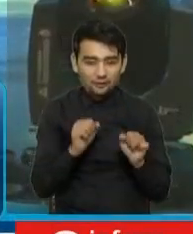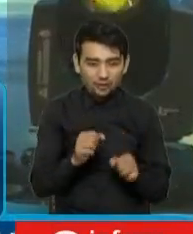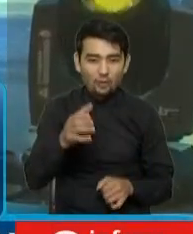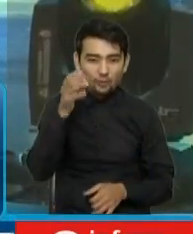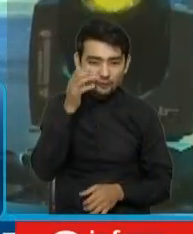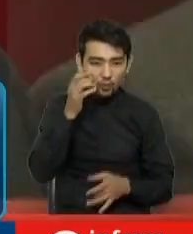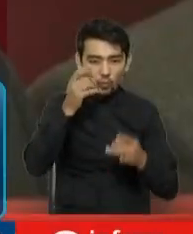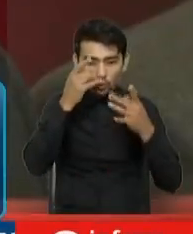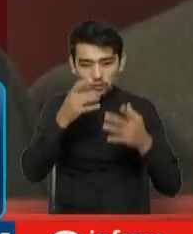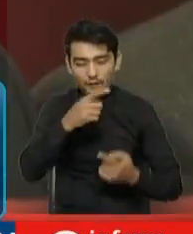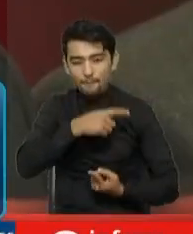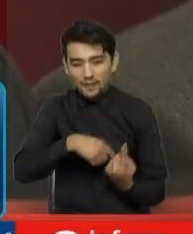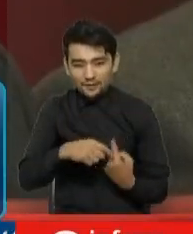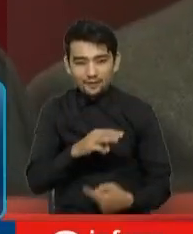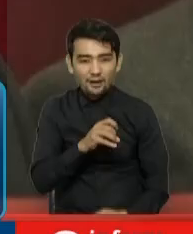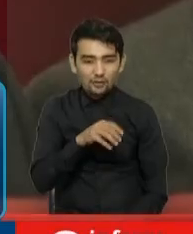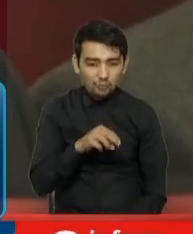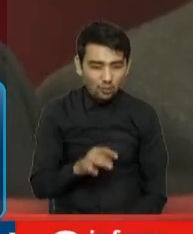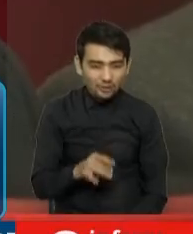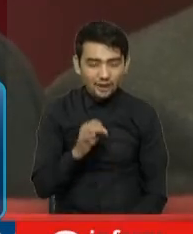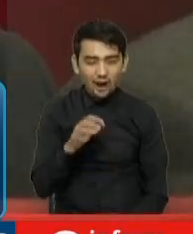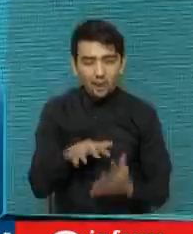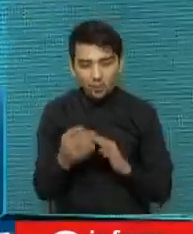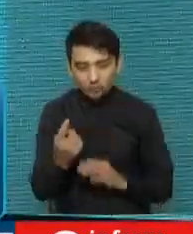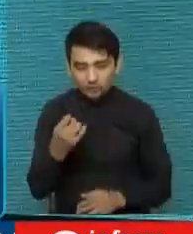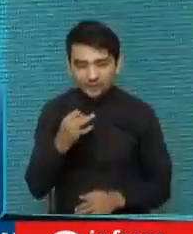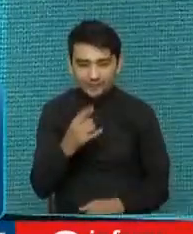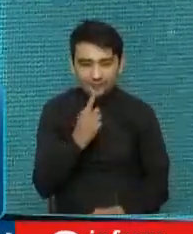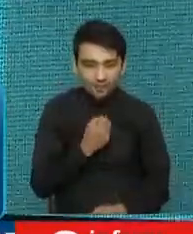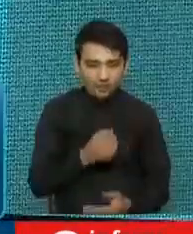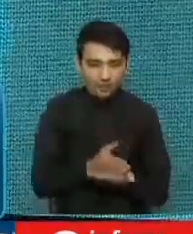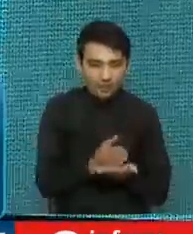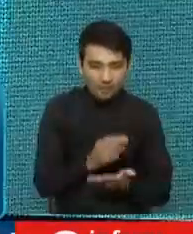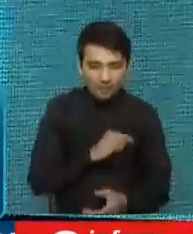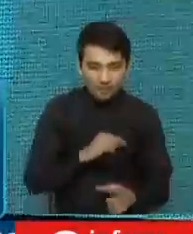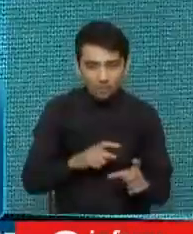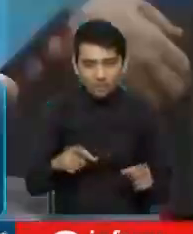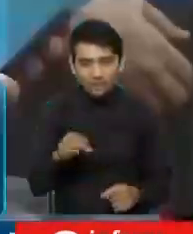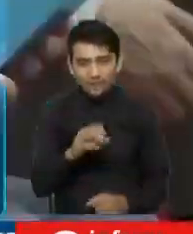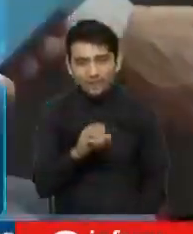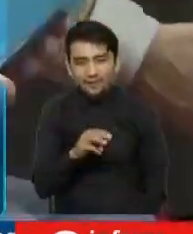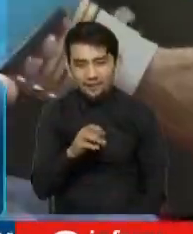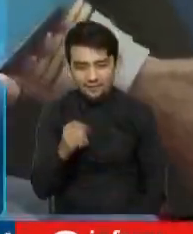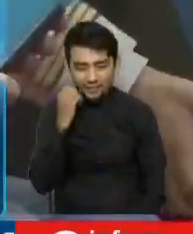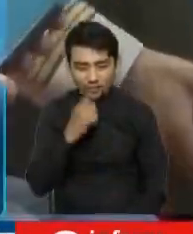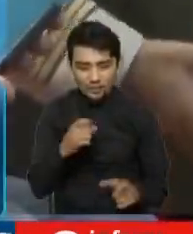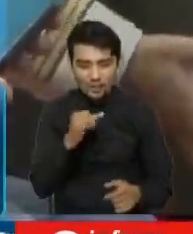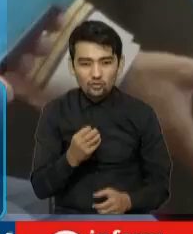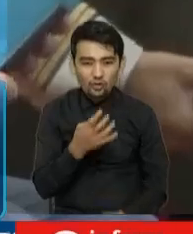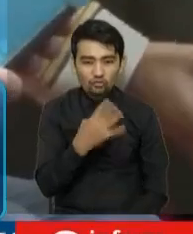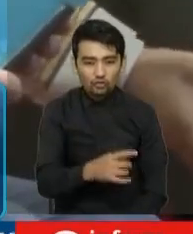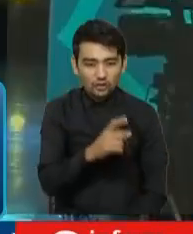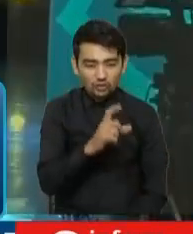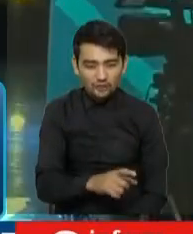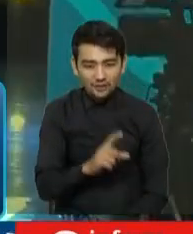образования, культуры, бизнеса, транспорта, сельского хозяйства, также ветераны труда, общественные деятели. Еще четверым присвоено